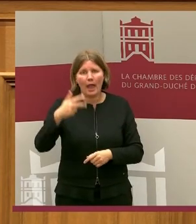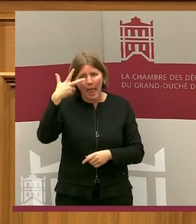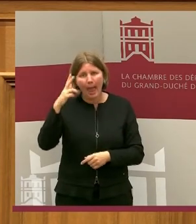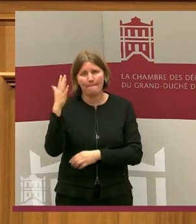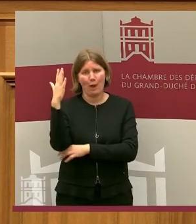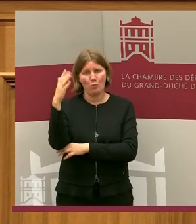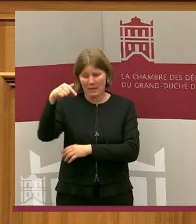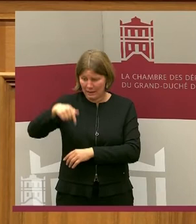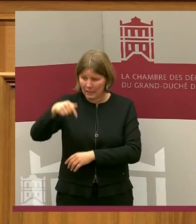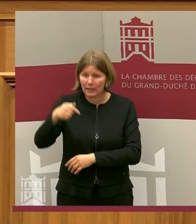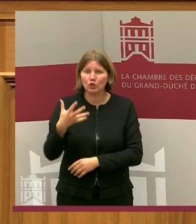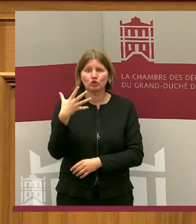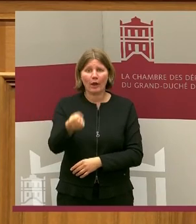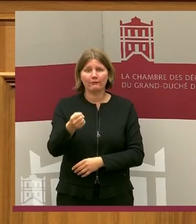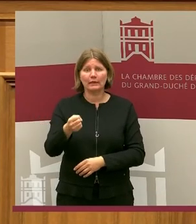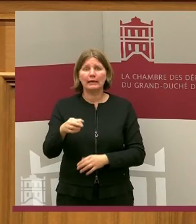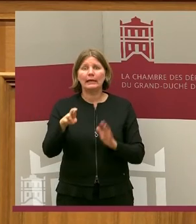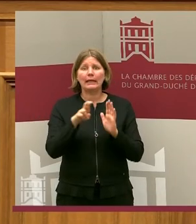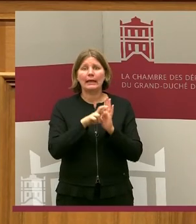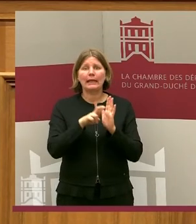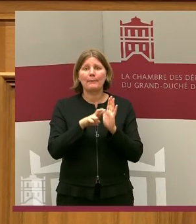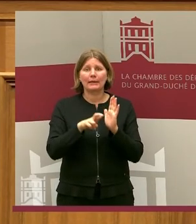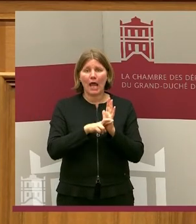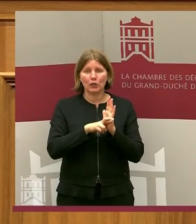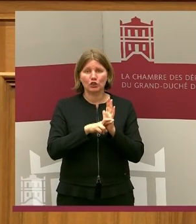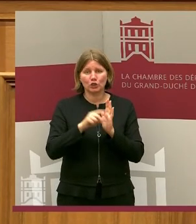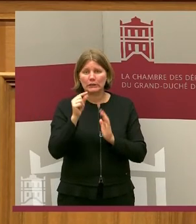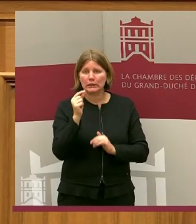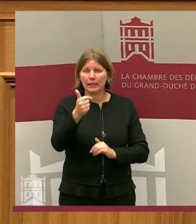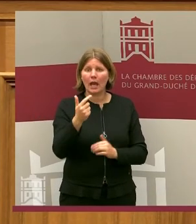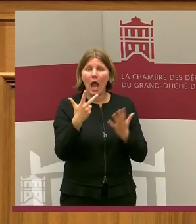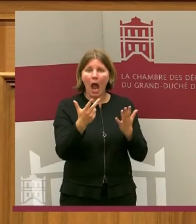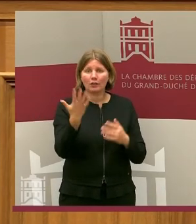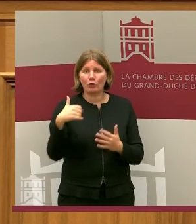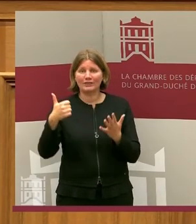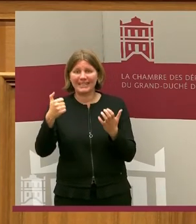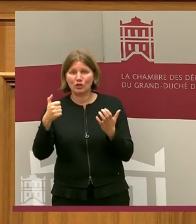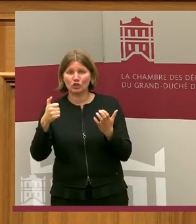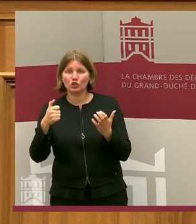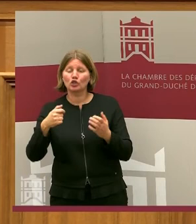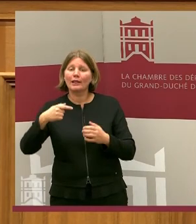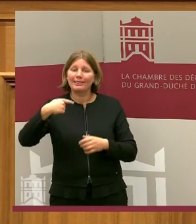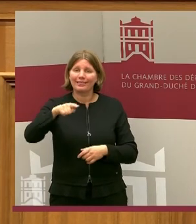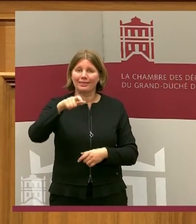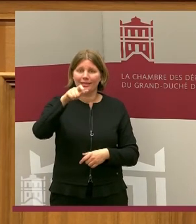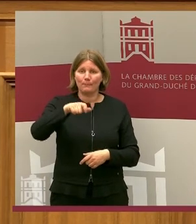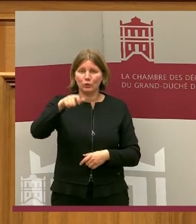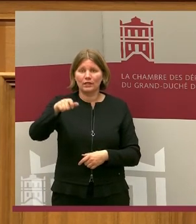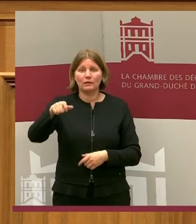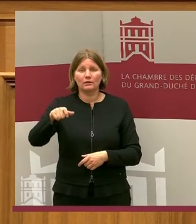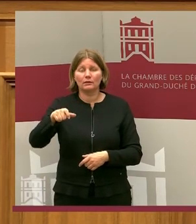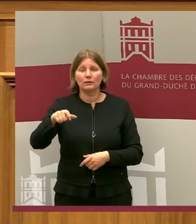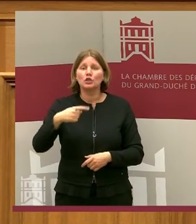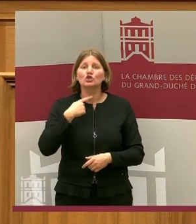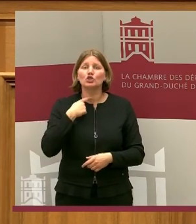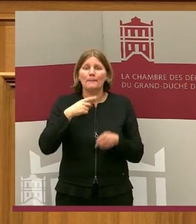tut, durch reglementäre Stricken, 8 von 60 Deputierten das Stimmrecht an einem Gremium, den über die Nordre